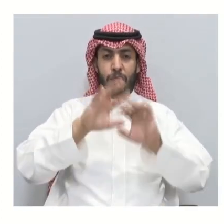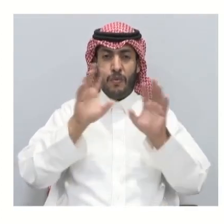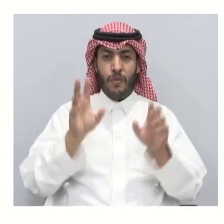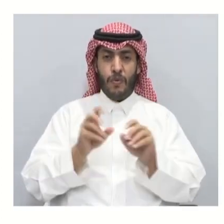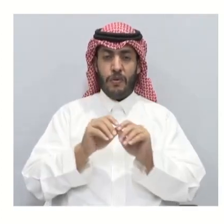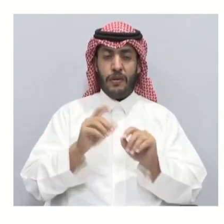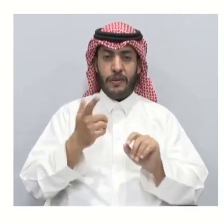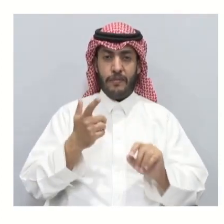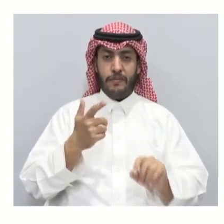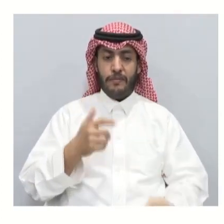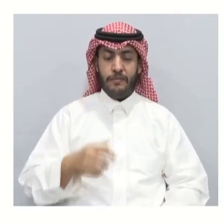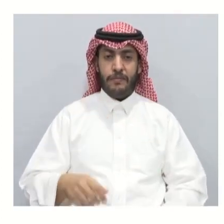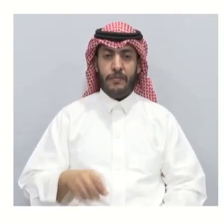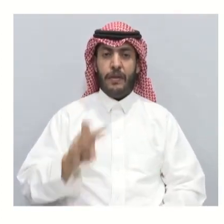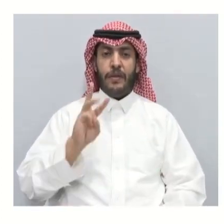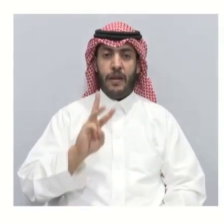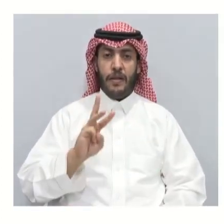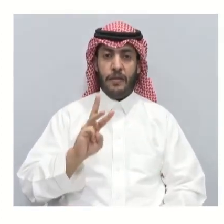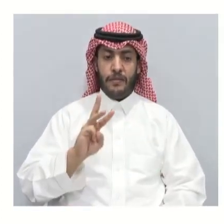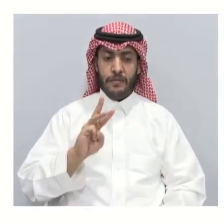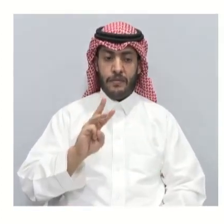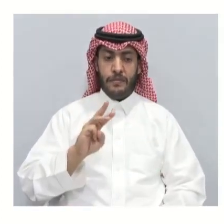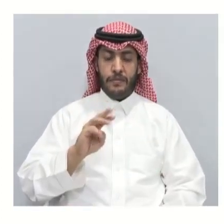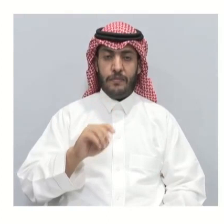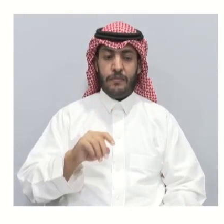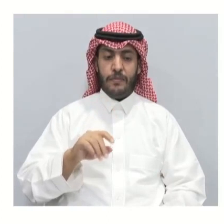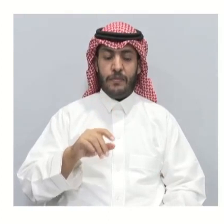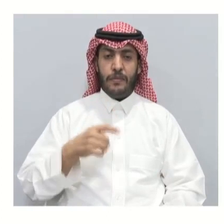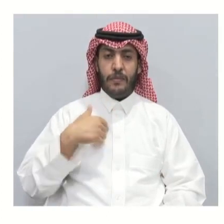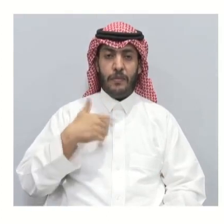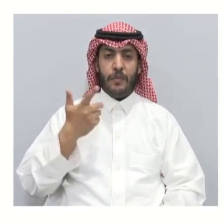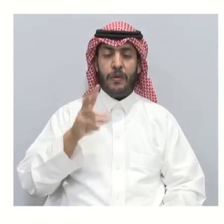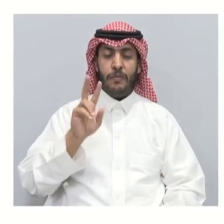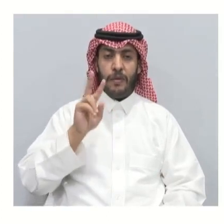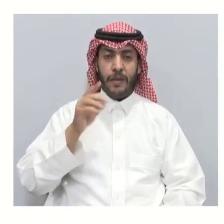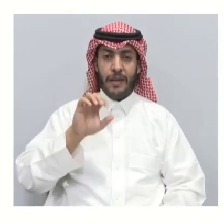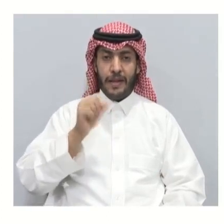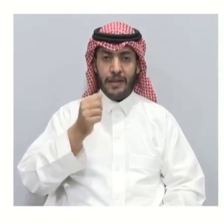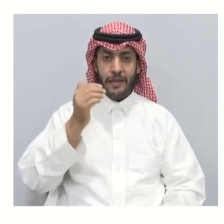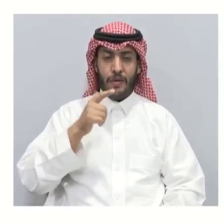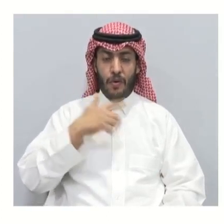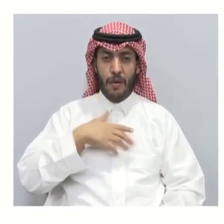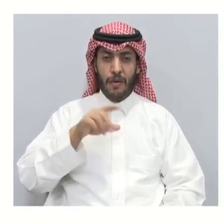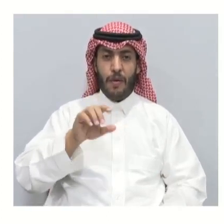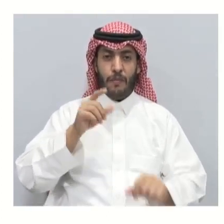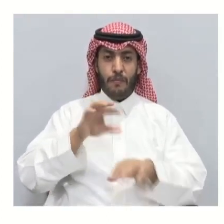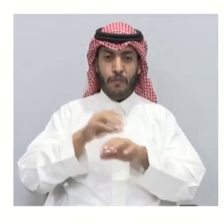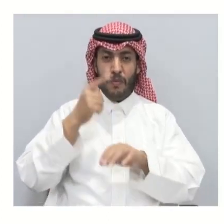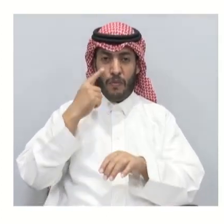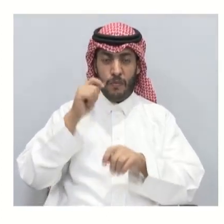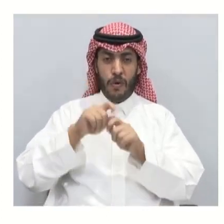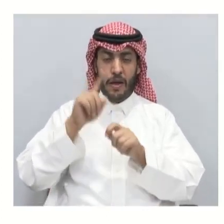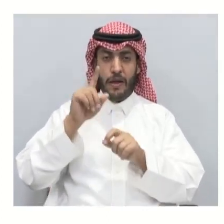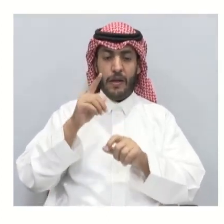جميع الاشياء بارك الله فيكم ثلاثه اذا اضعها في المقام اذا استطيع ان اقول الكسر الذي يعبر عن عدد المخلوقات الحيه